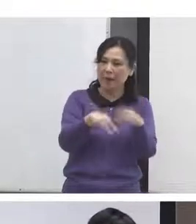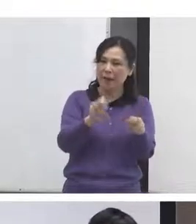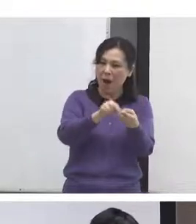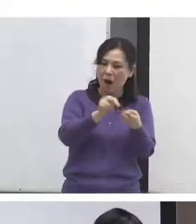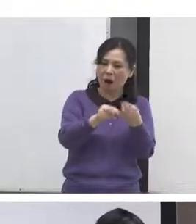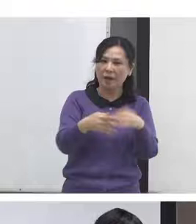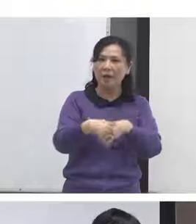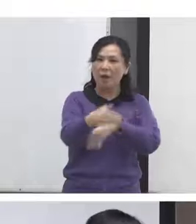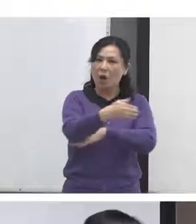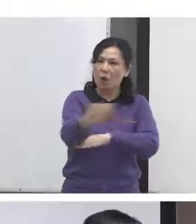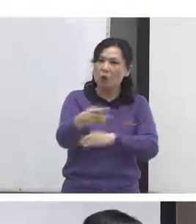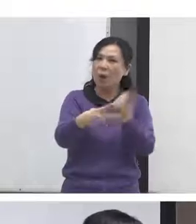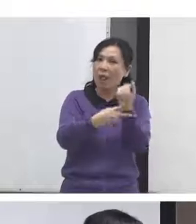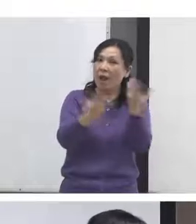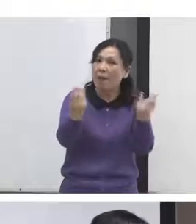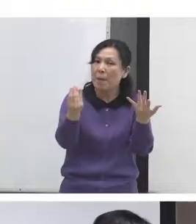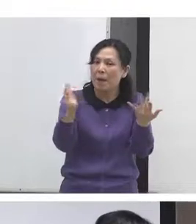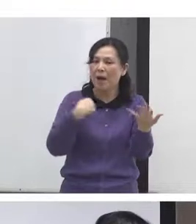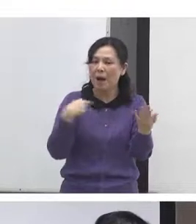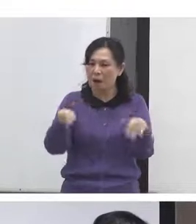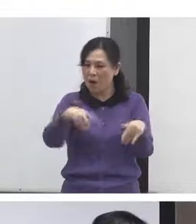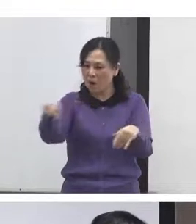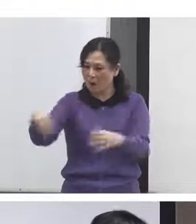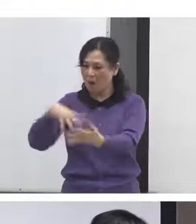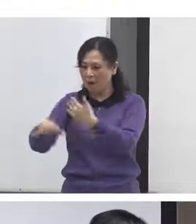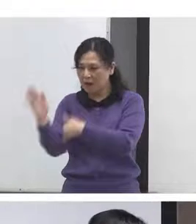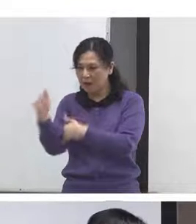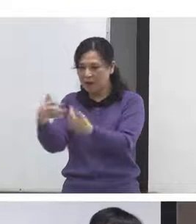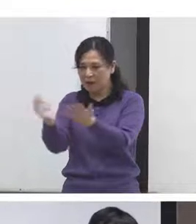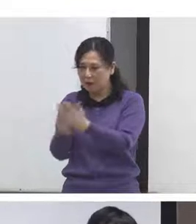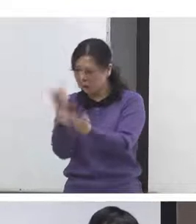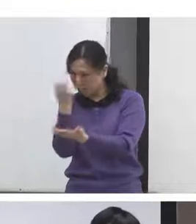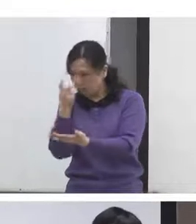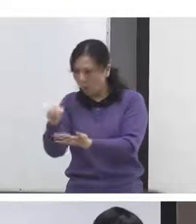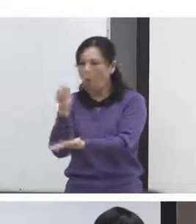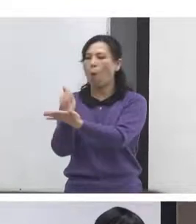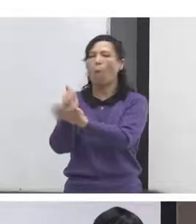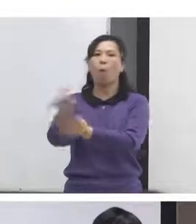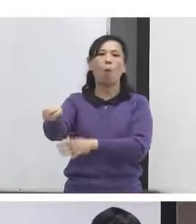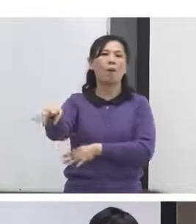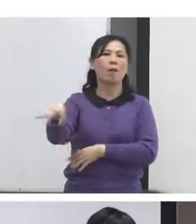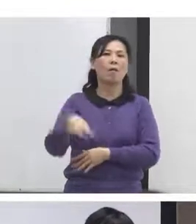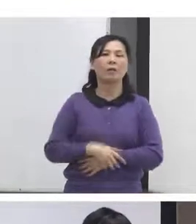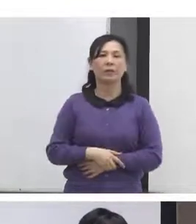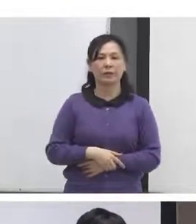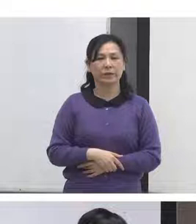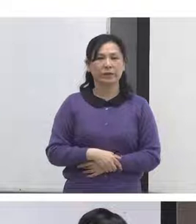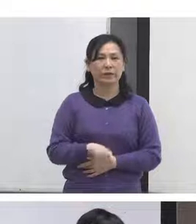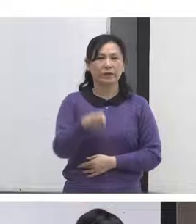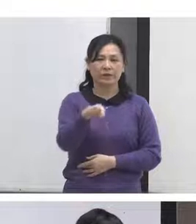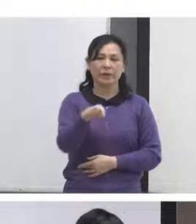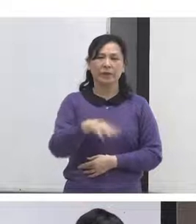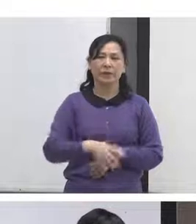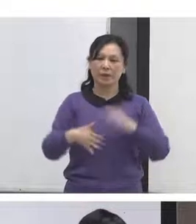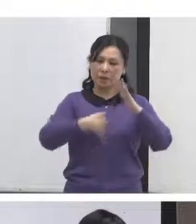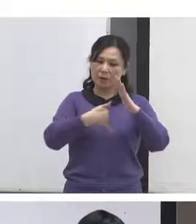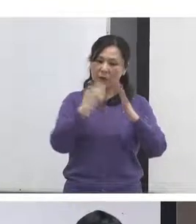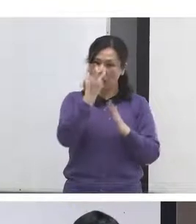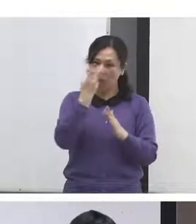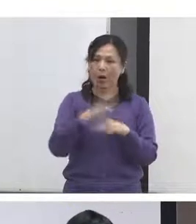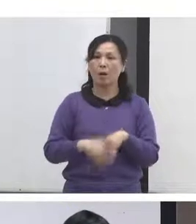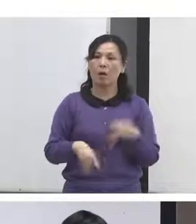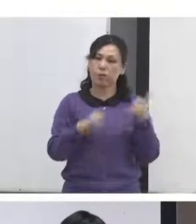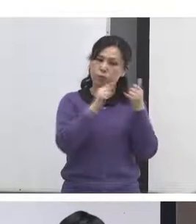村里，那我可以查出他村里是什么，以方便对应到他的那个村里。然后后面还有接到一个，因为我们居家检疫还要用简讯通